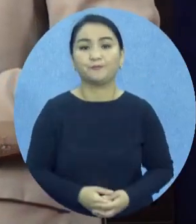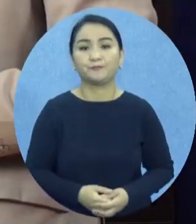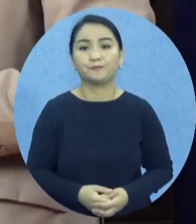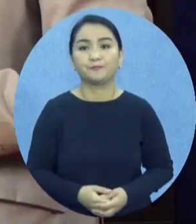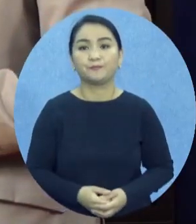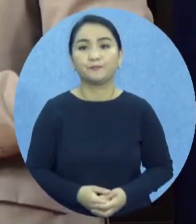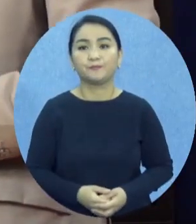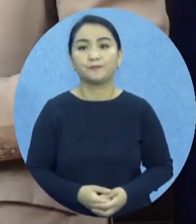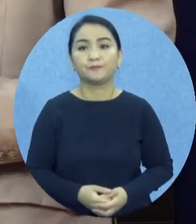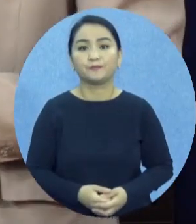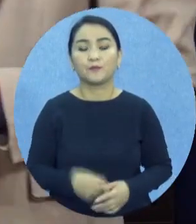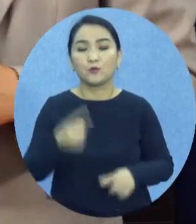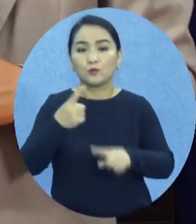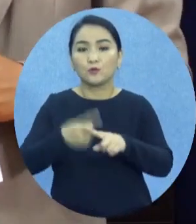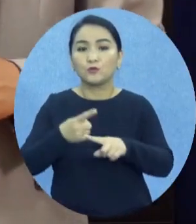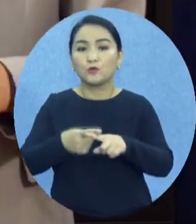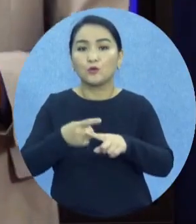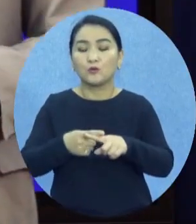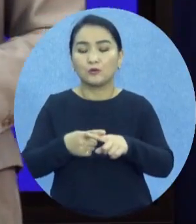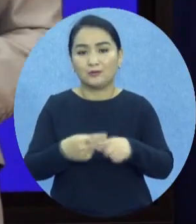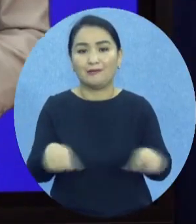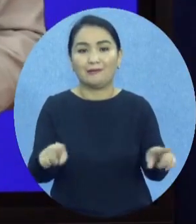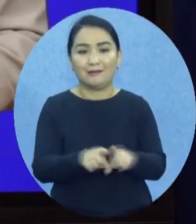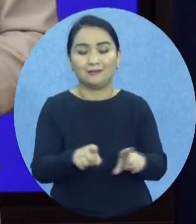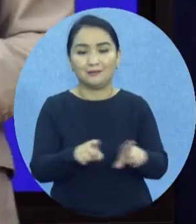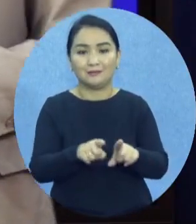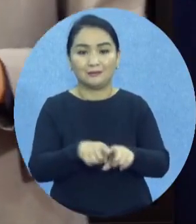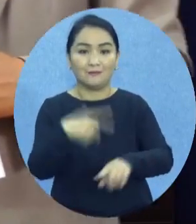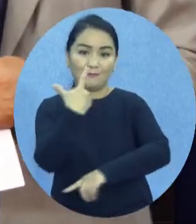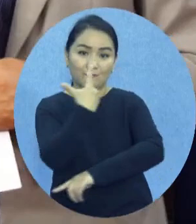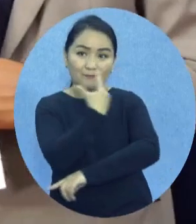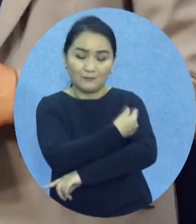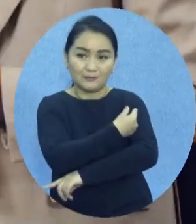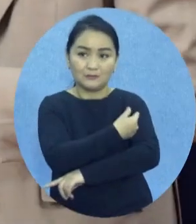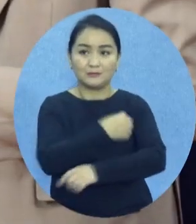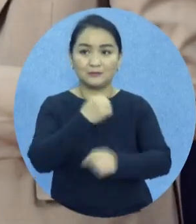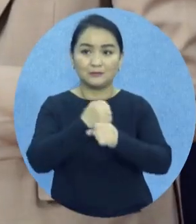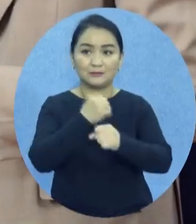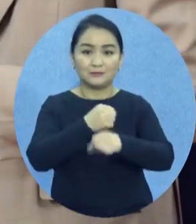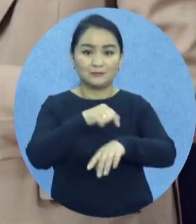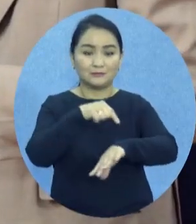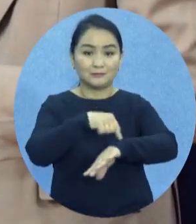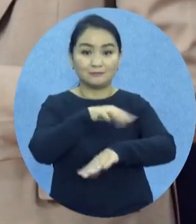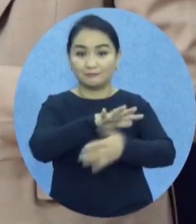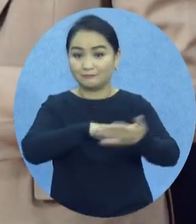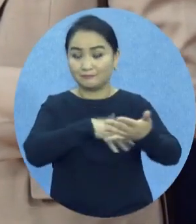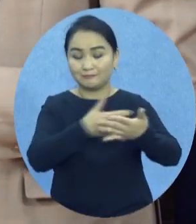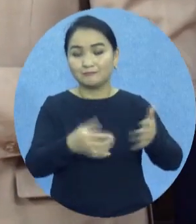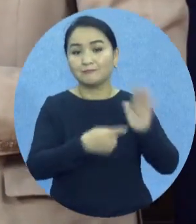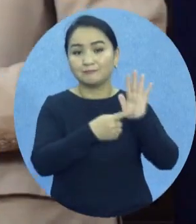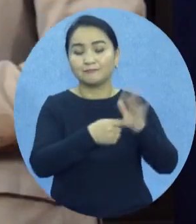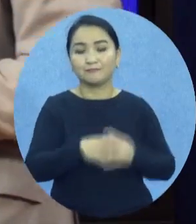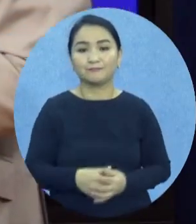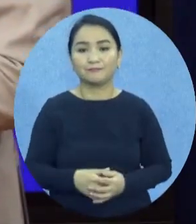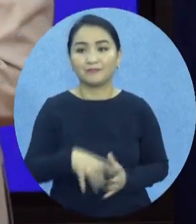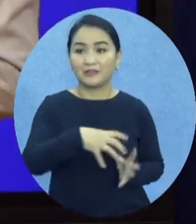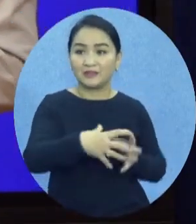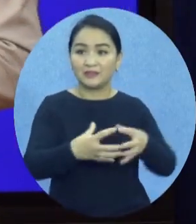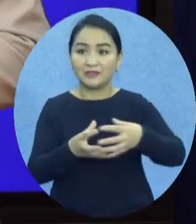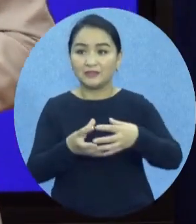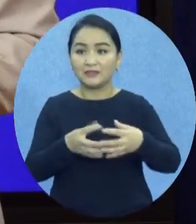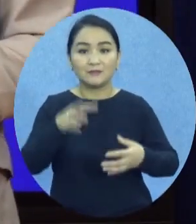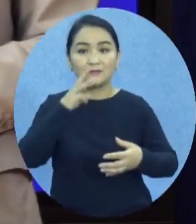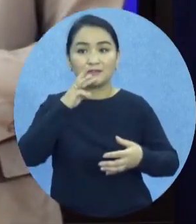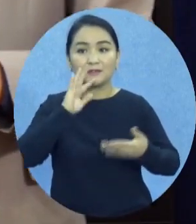мөн адилхан дархлаажуулалтын цэгүүд маань зохион байгуулагдаж байна. За дэлхийд дахин нөхцөл байдал хэрхэн өсөж байгаа талаар танилцуулъя. За дэлхийд дахинд бол нөхцөл